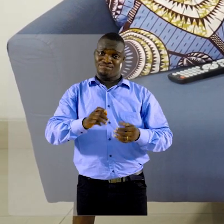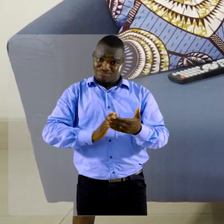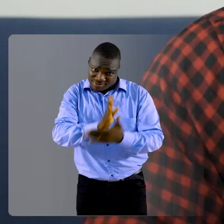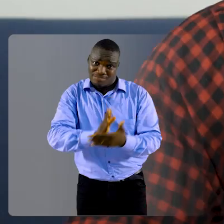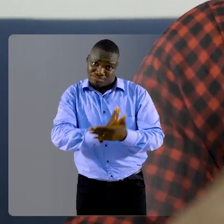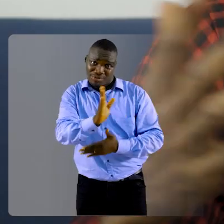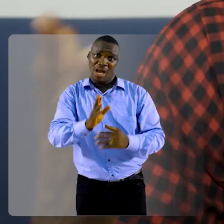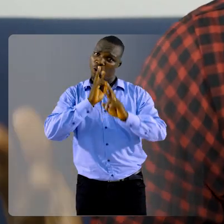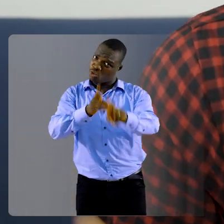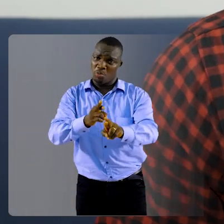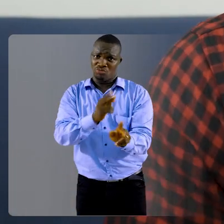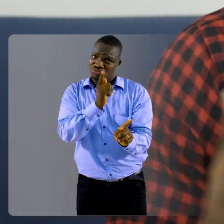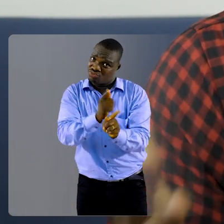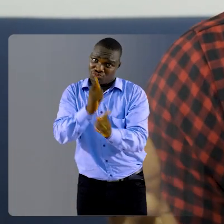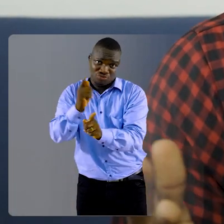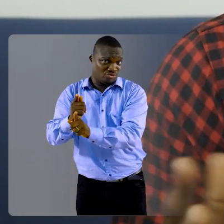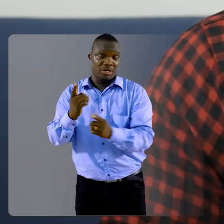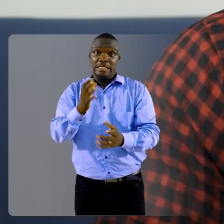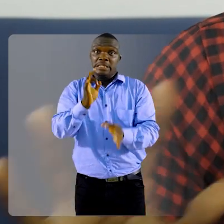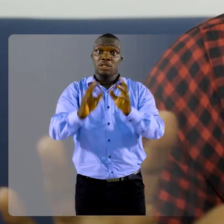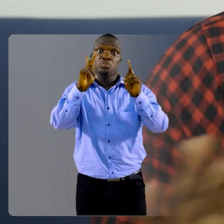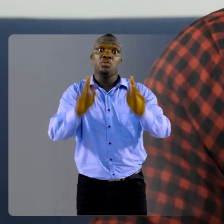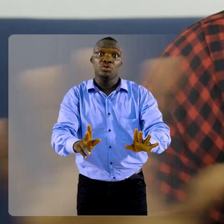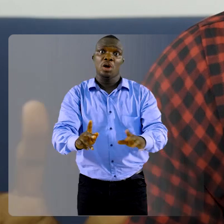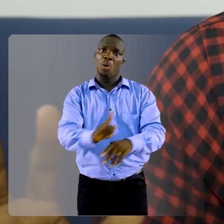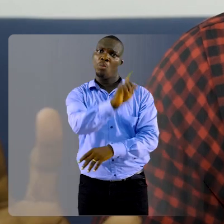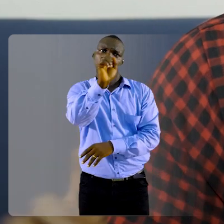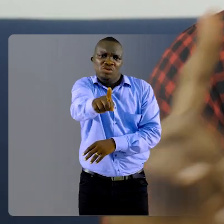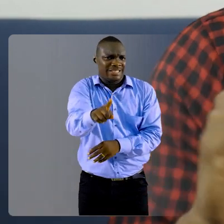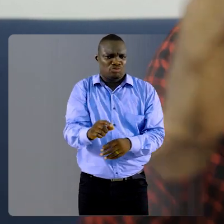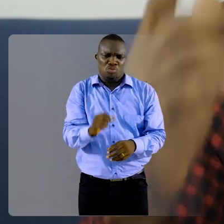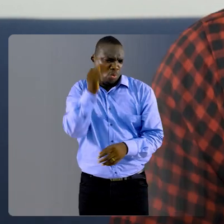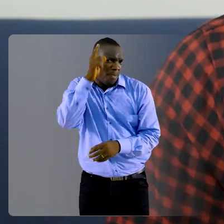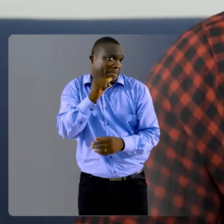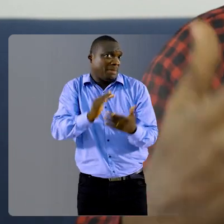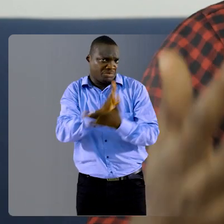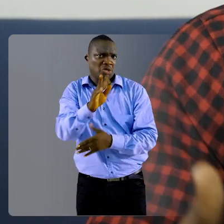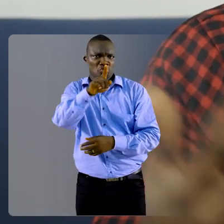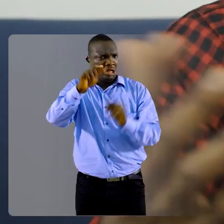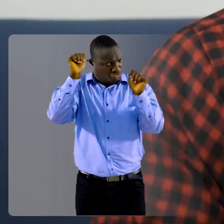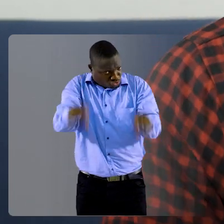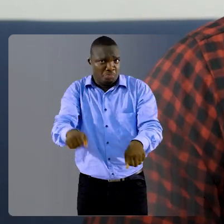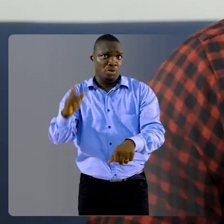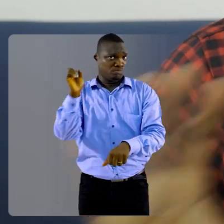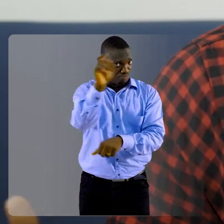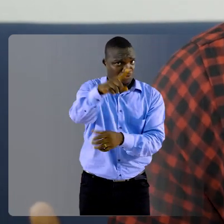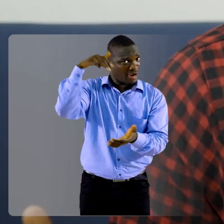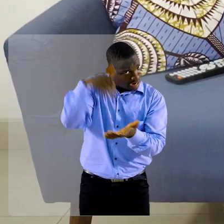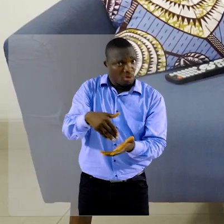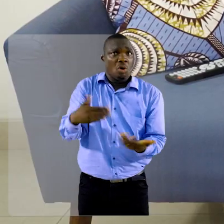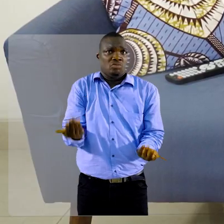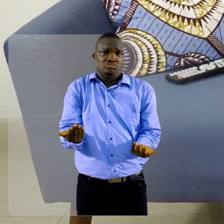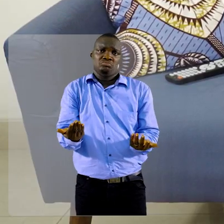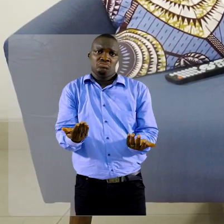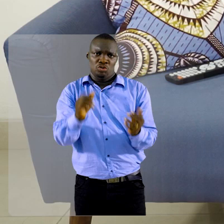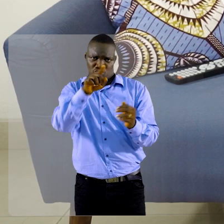examinateur. S'il pose une question qui n'est pas assez claire ou compréhensible pour vous, n'hésitez pas. Demandez-lui de la répéter. Vous avez le droit.